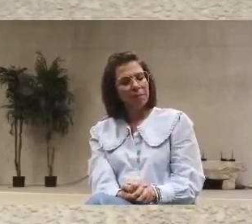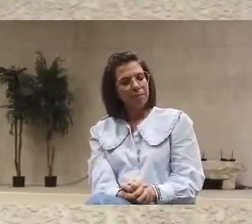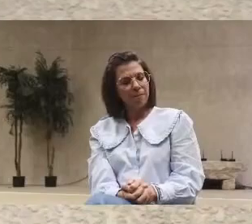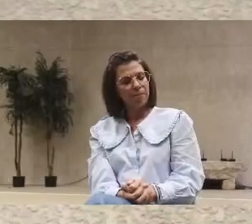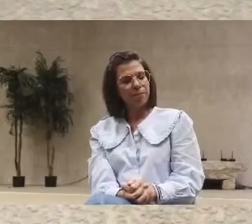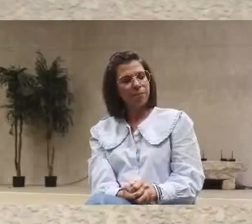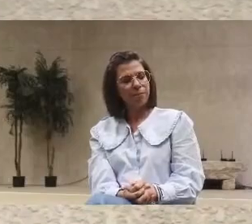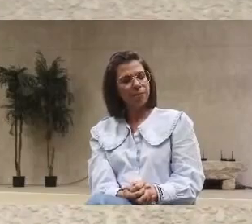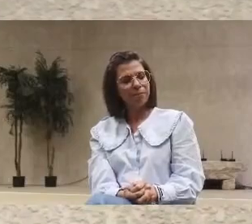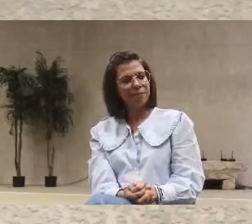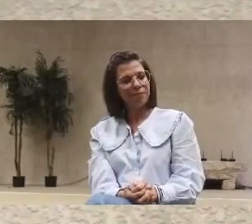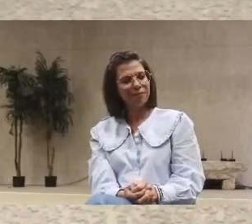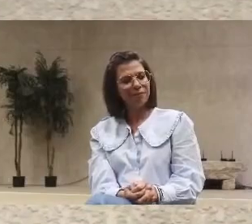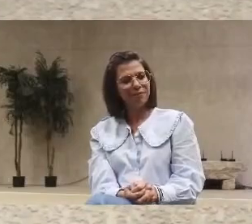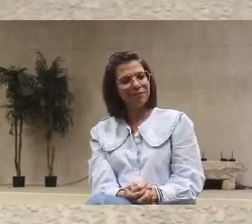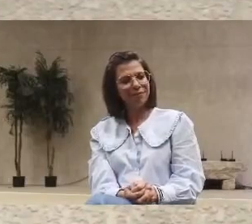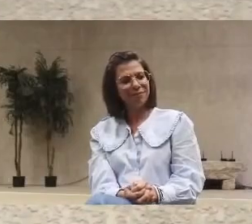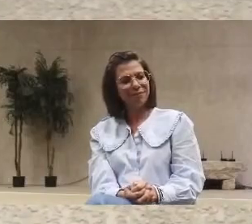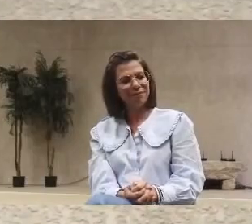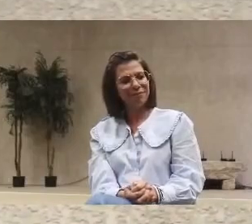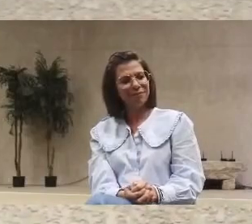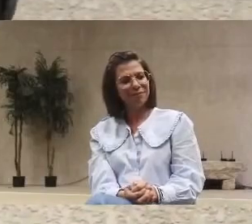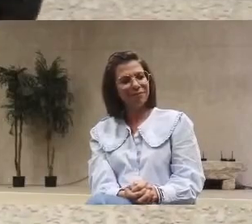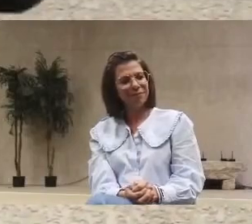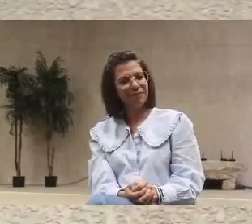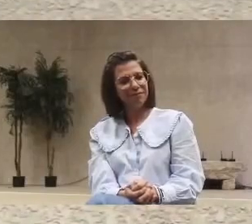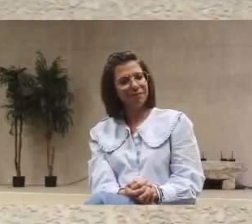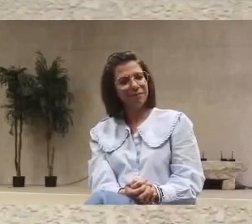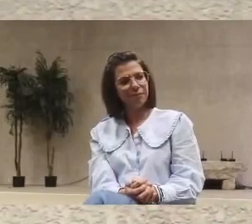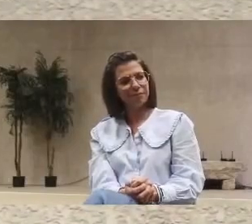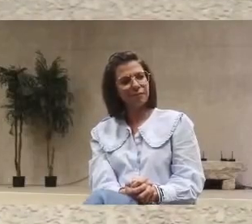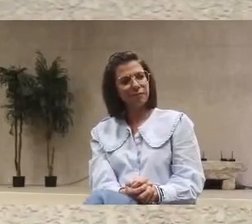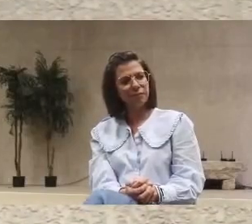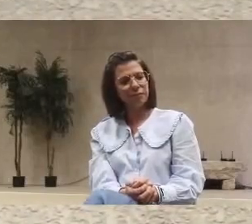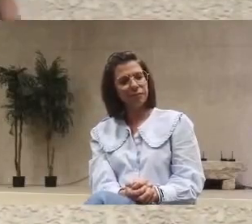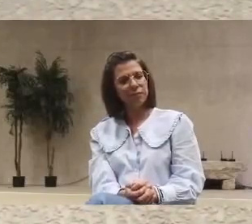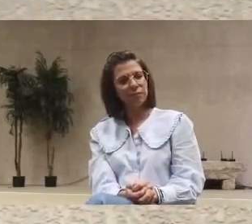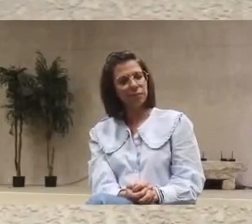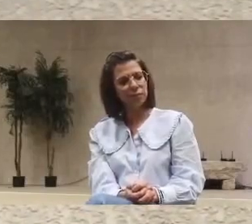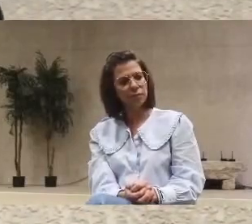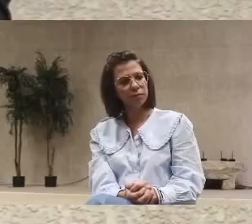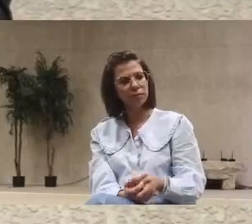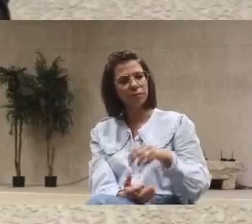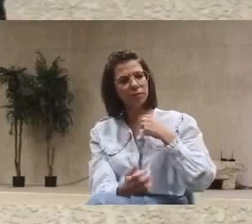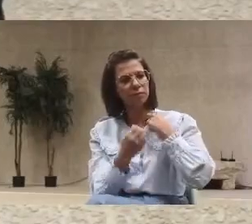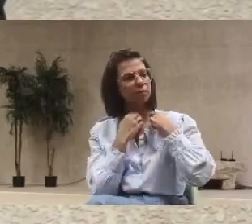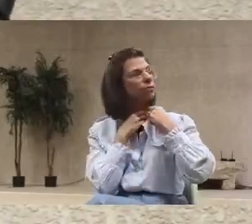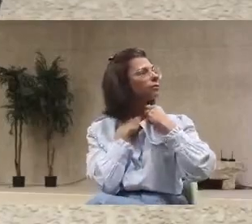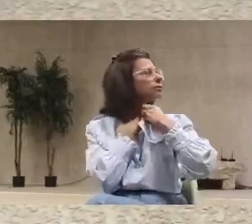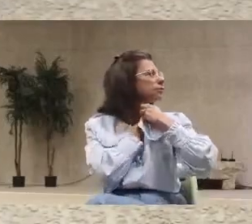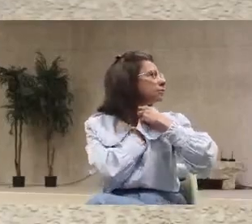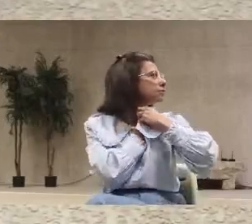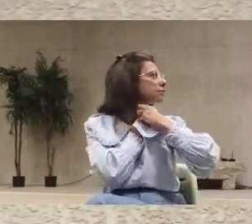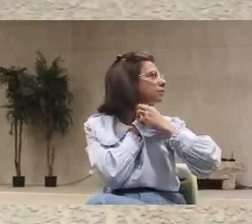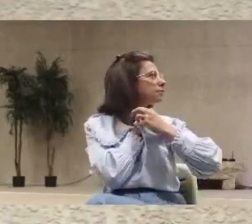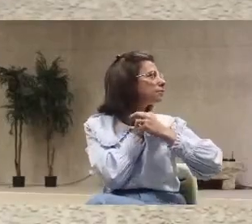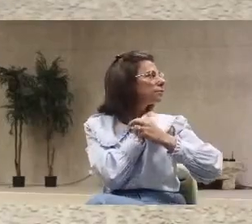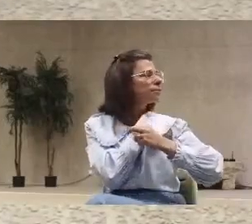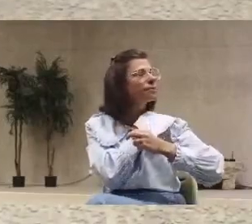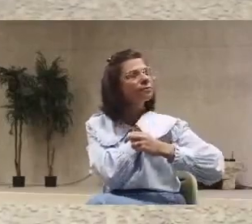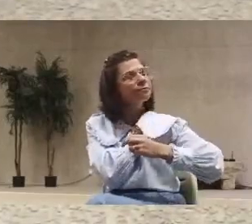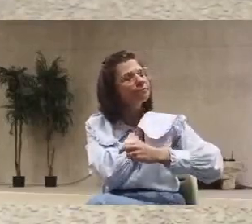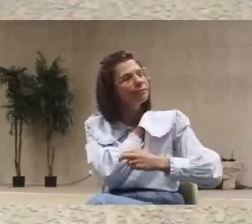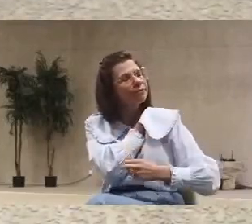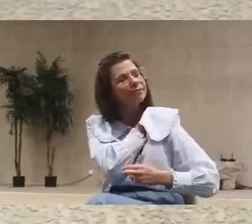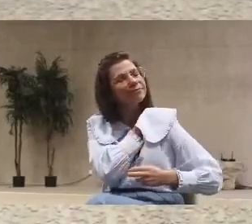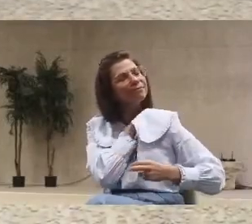à une période très particulière dans l'histoire de l'humanité, comme une certaine dispensation